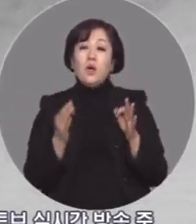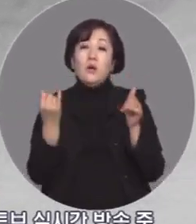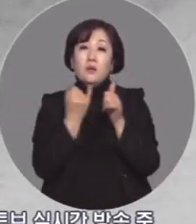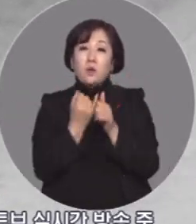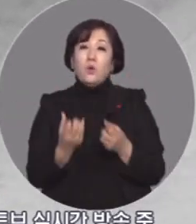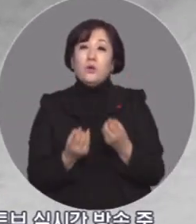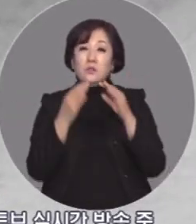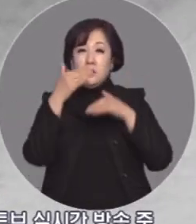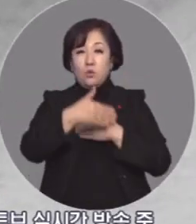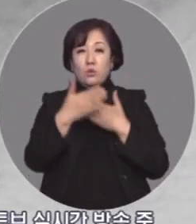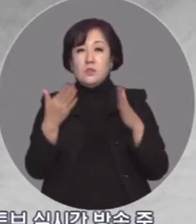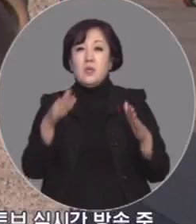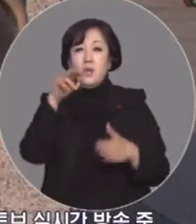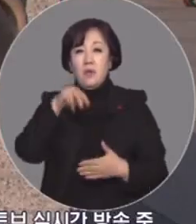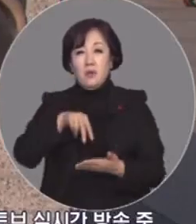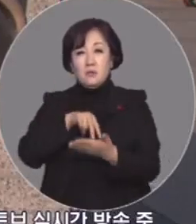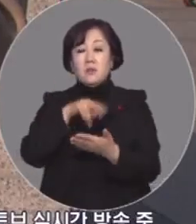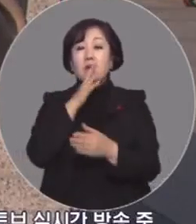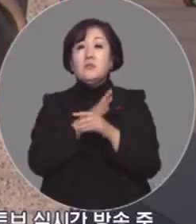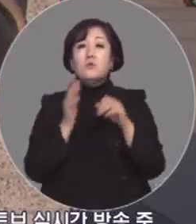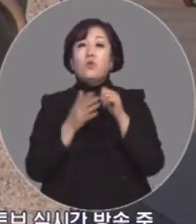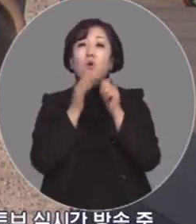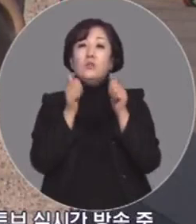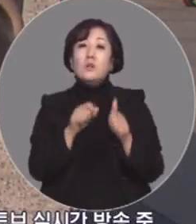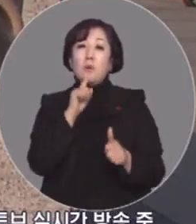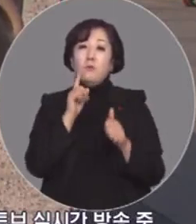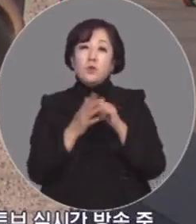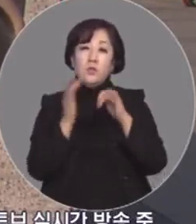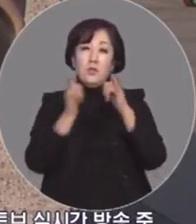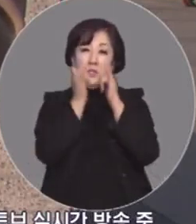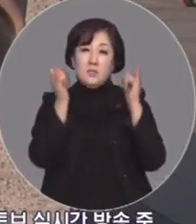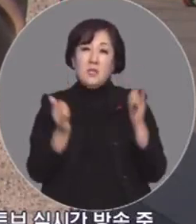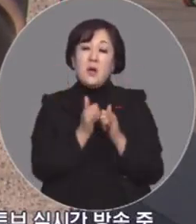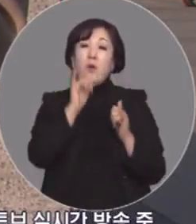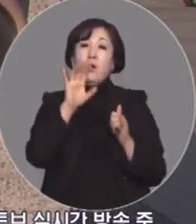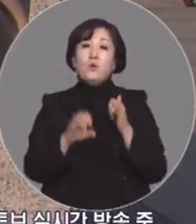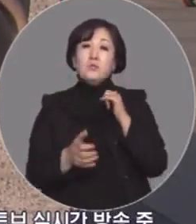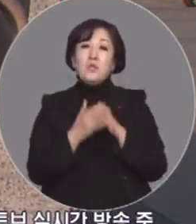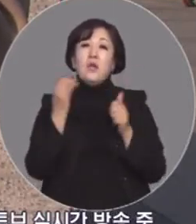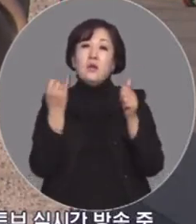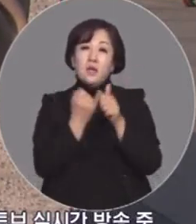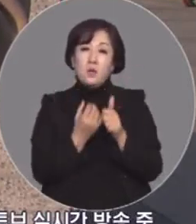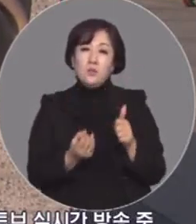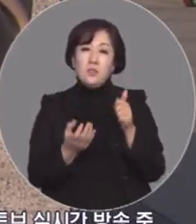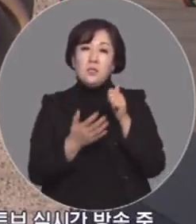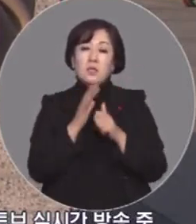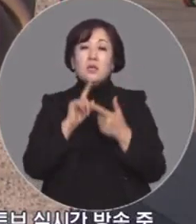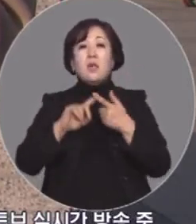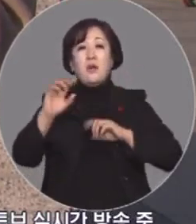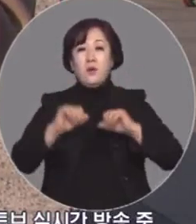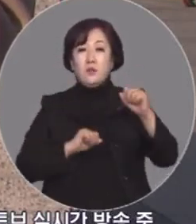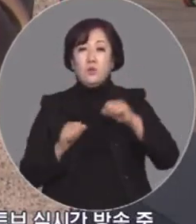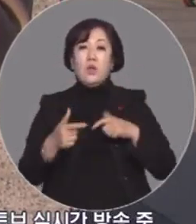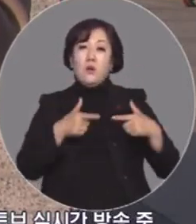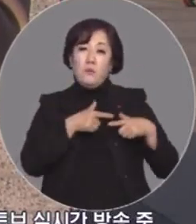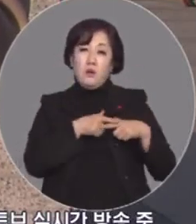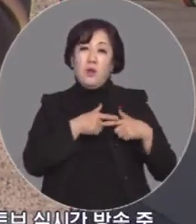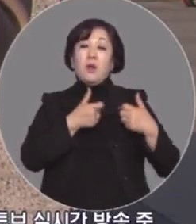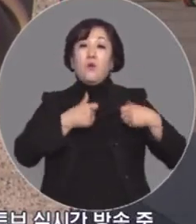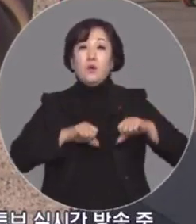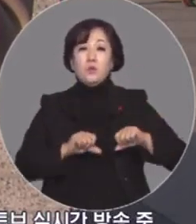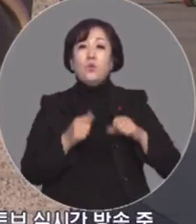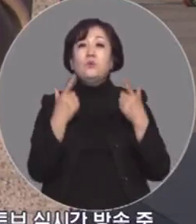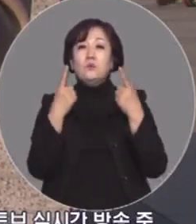서 있었습니다. 하지만 재판부는 우리 사회에서 결혼식이 갖는 의미를 생각하면 A씨의 행위가 명예훼손에